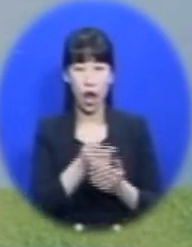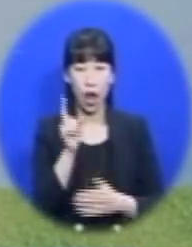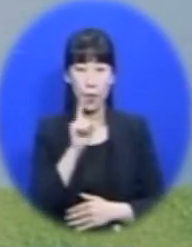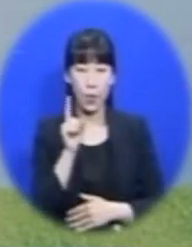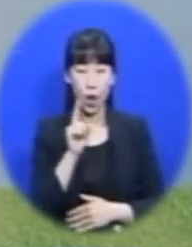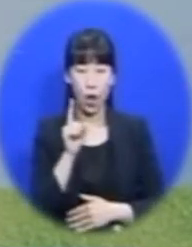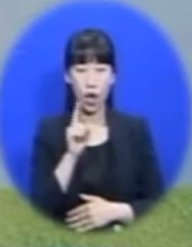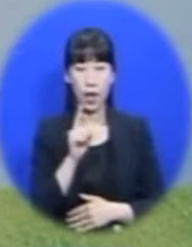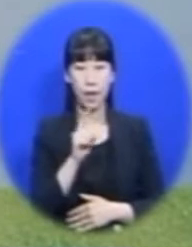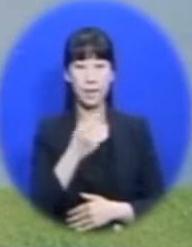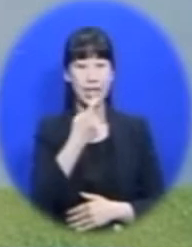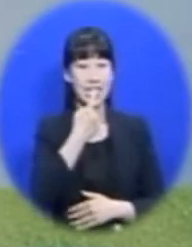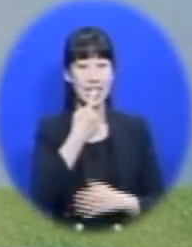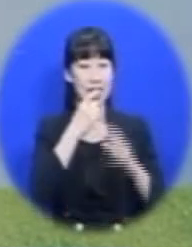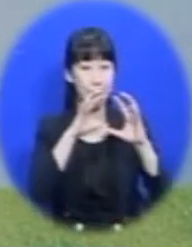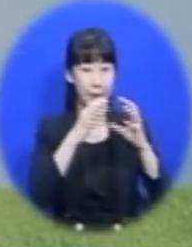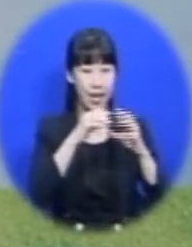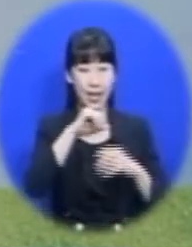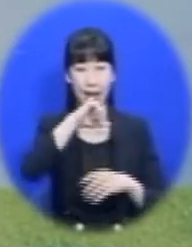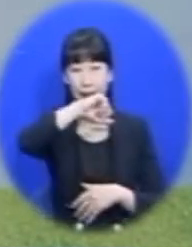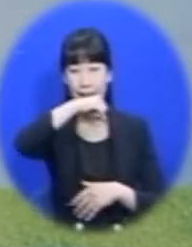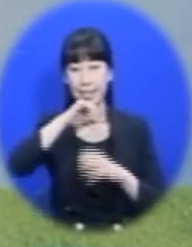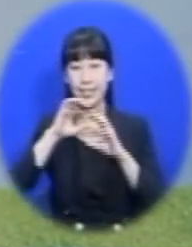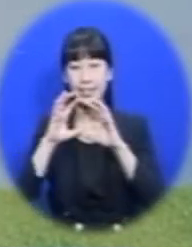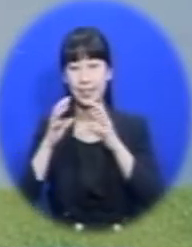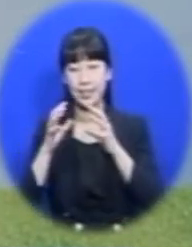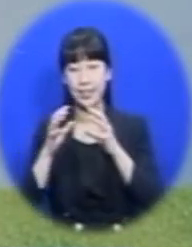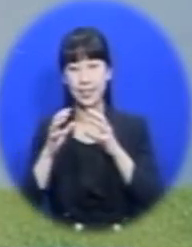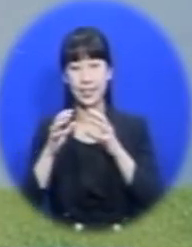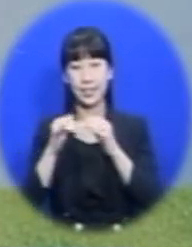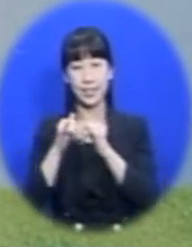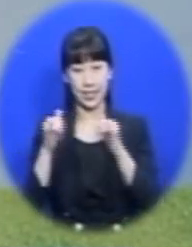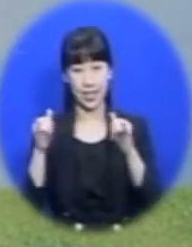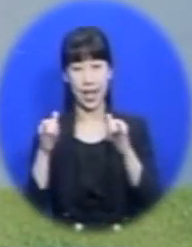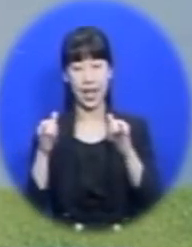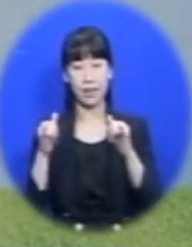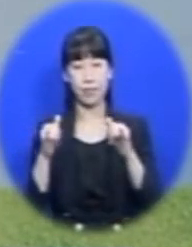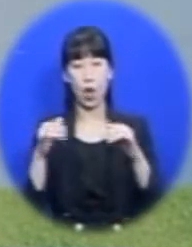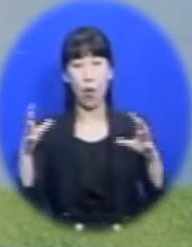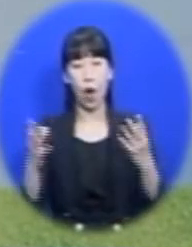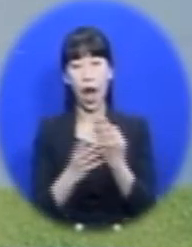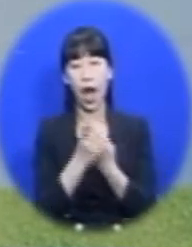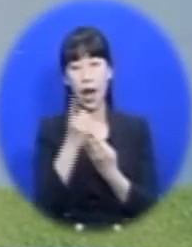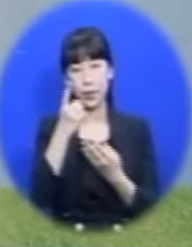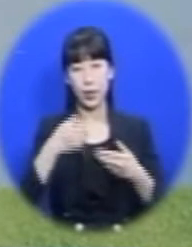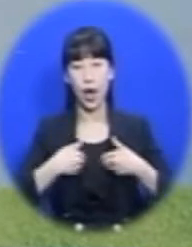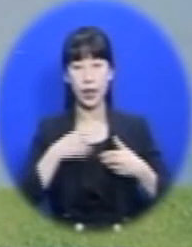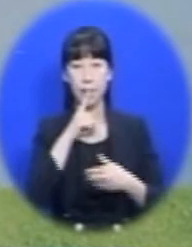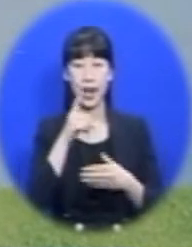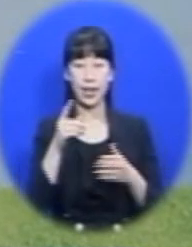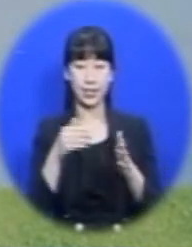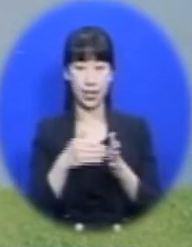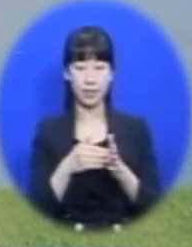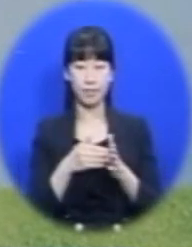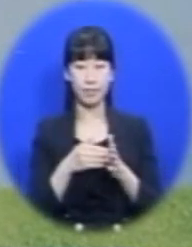이 백인과 흑인의 화합이라고 생각했습니다. 무서운 적대감을 가지고